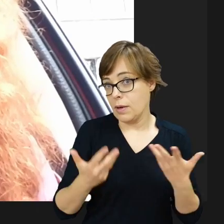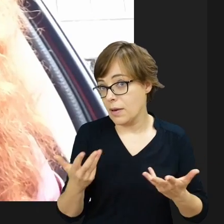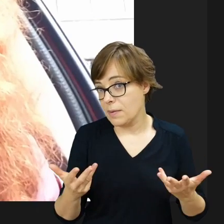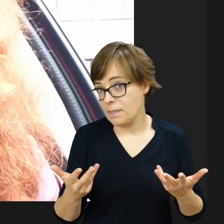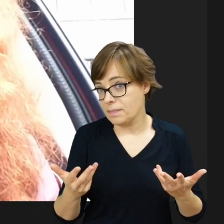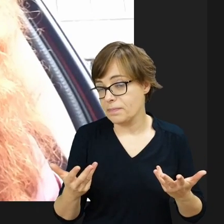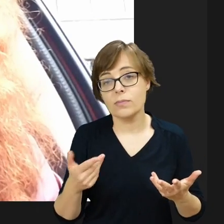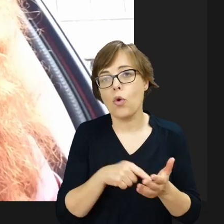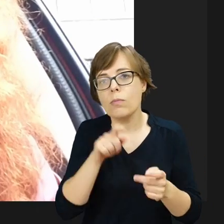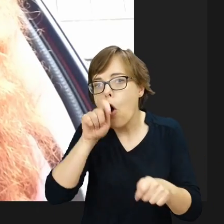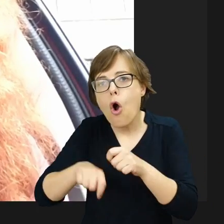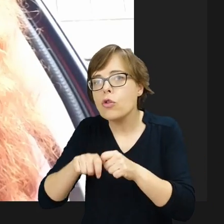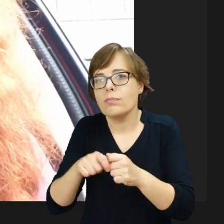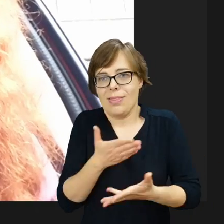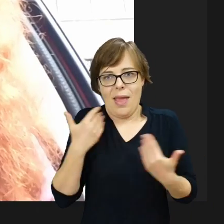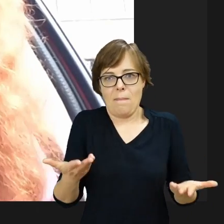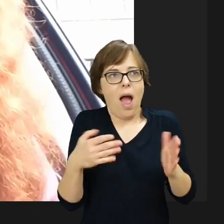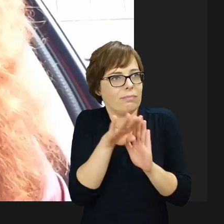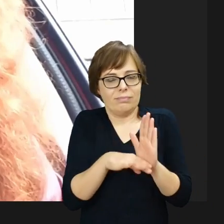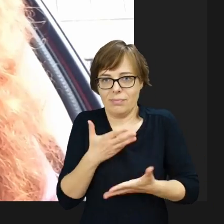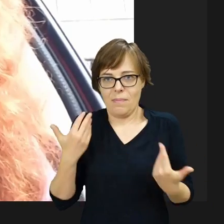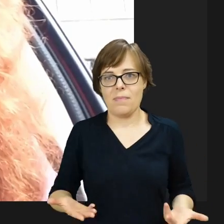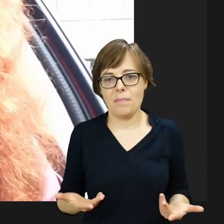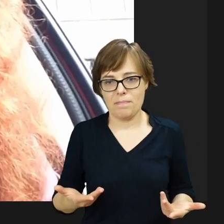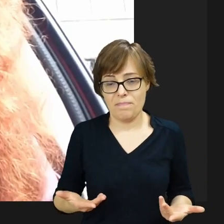Też ta ustawa spowodowała, że w zasadzie